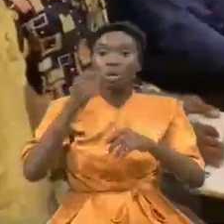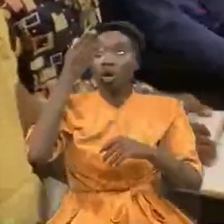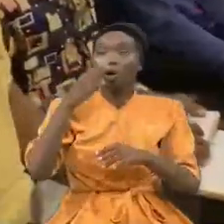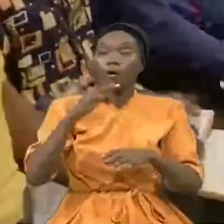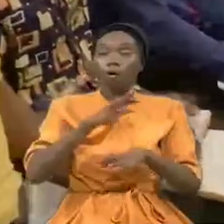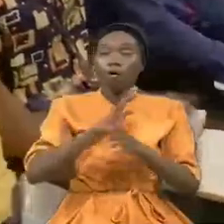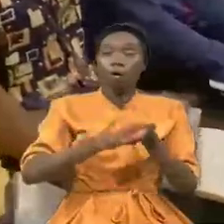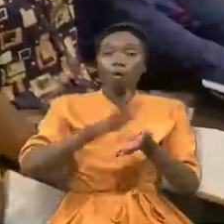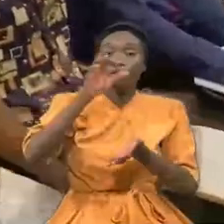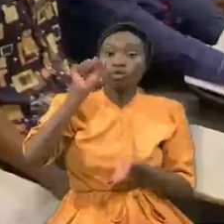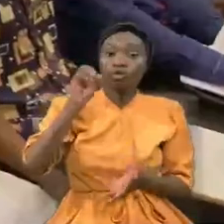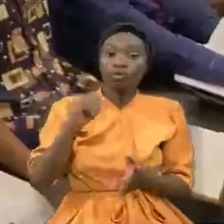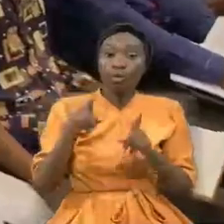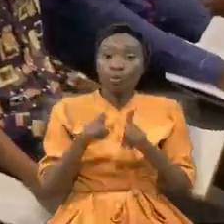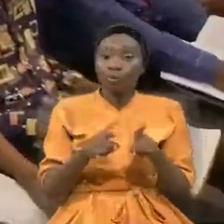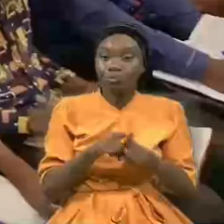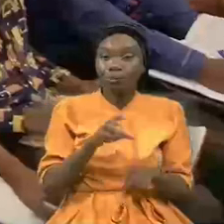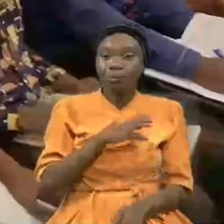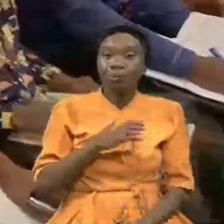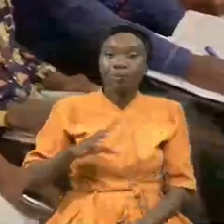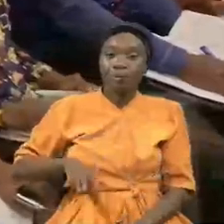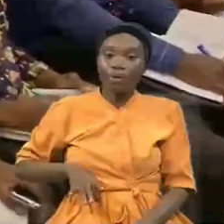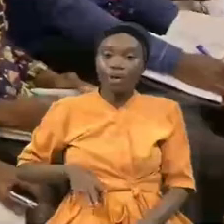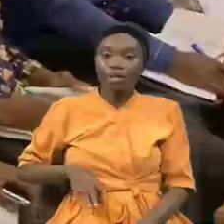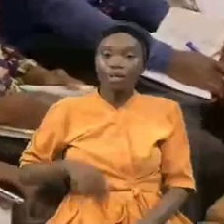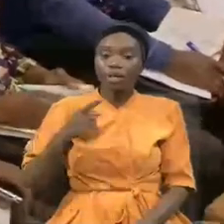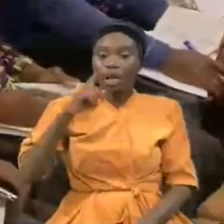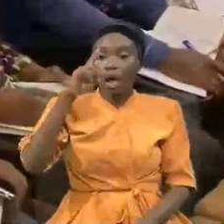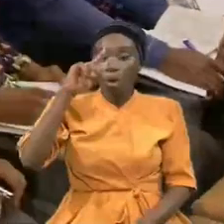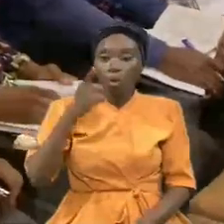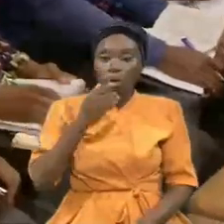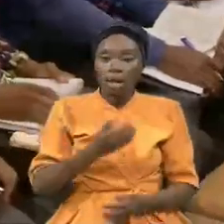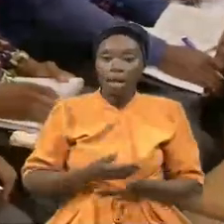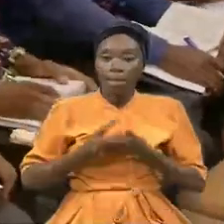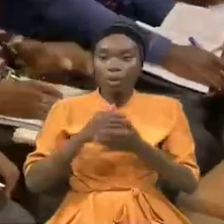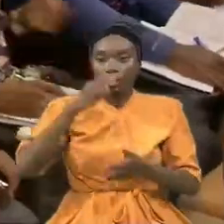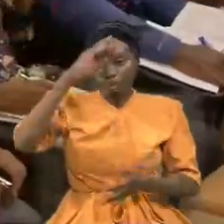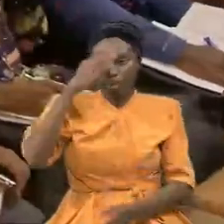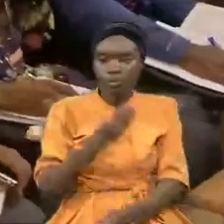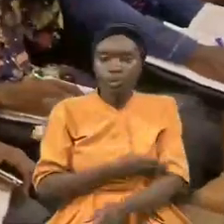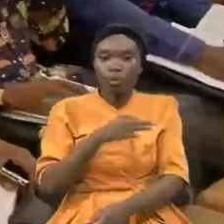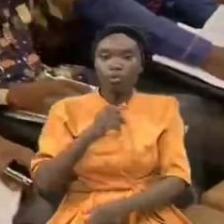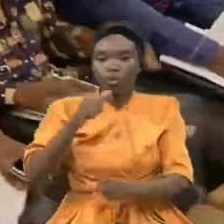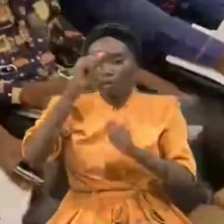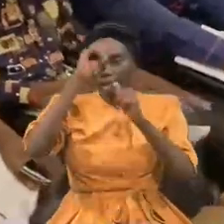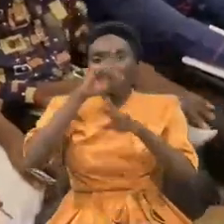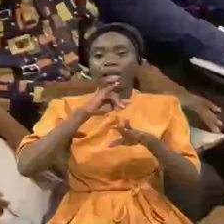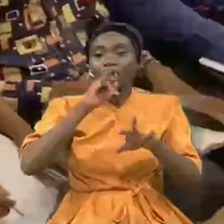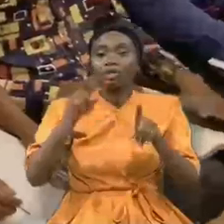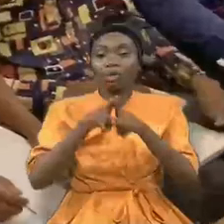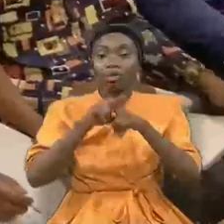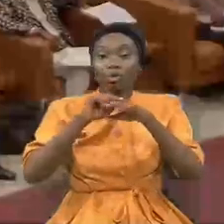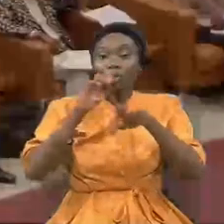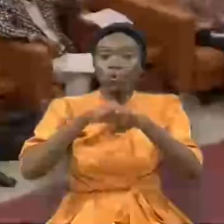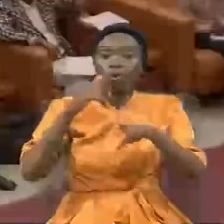de gloire, ainsi Christ, le Fils unique du Père, est appelé le